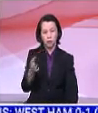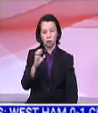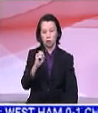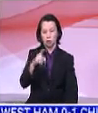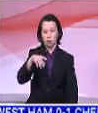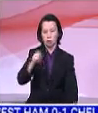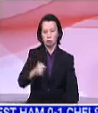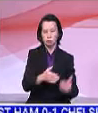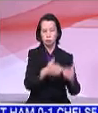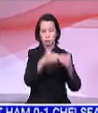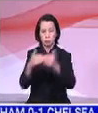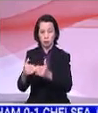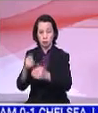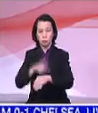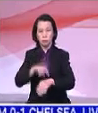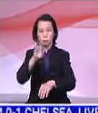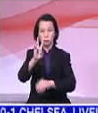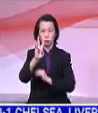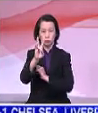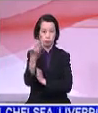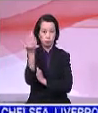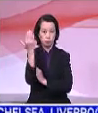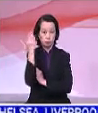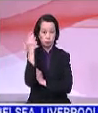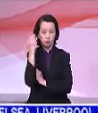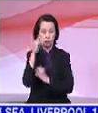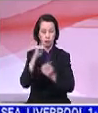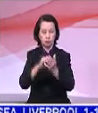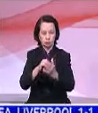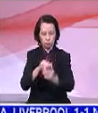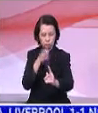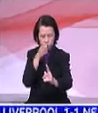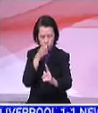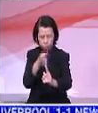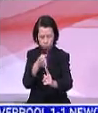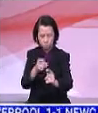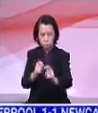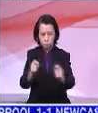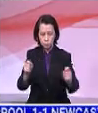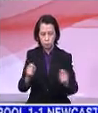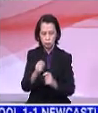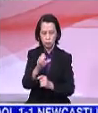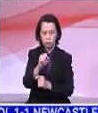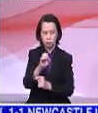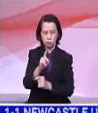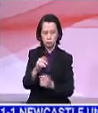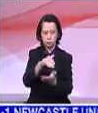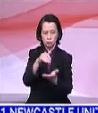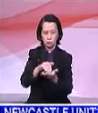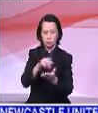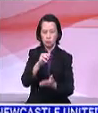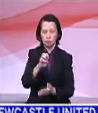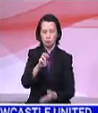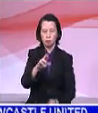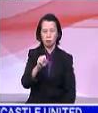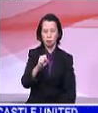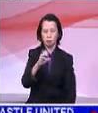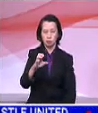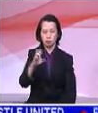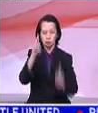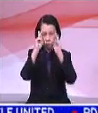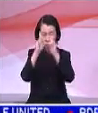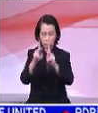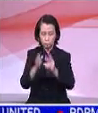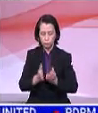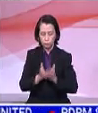operasi disambung pada pukul 7 pagi tadi dikoordinasikan Maritime Rescue Subcenter MRSC Kuantan.